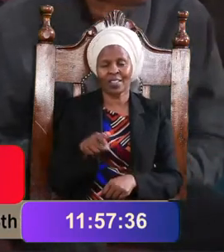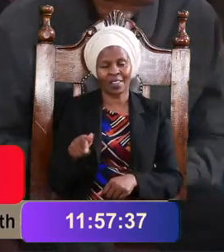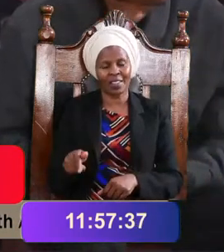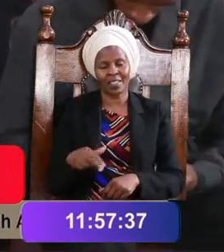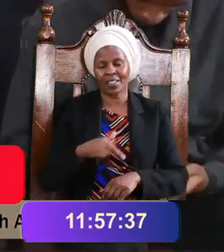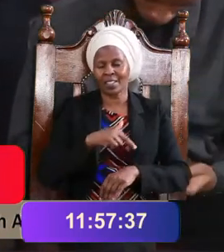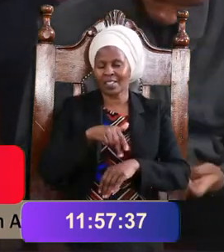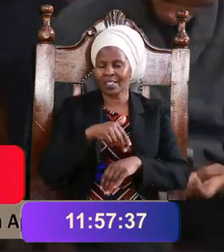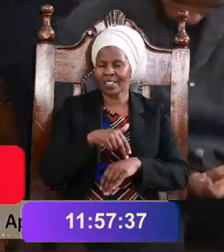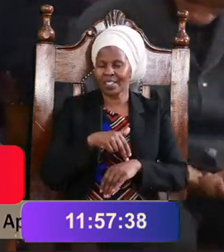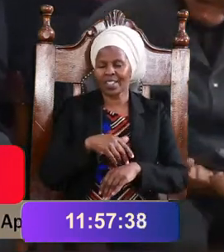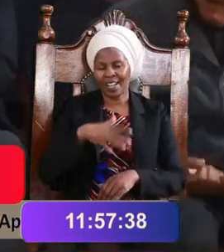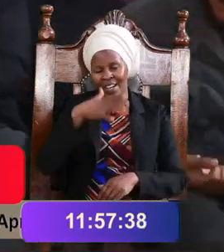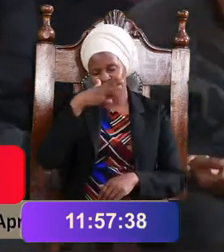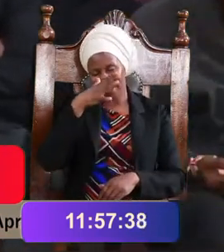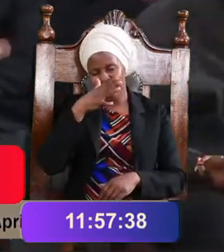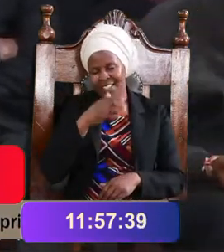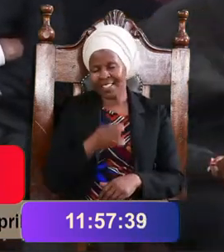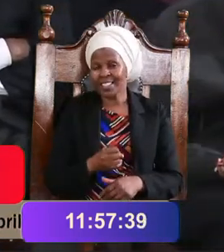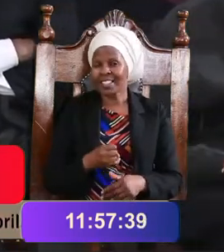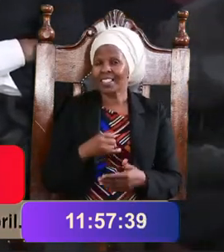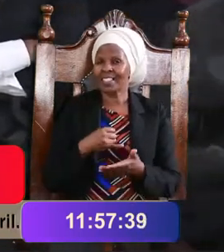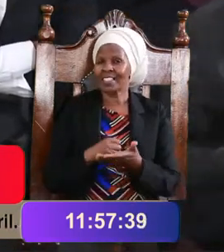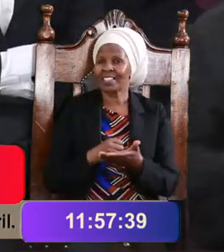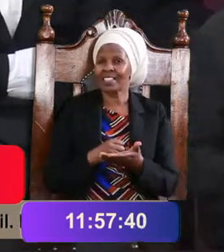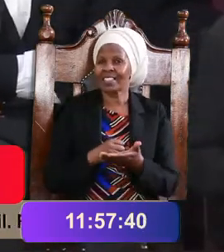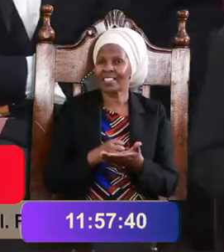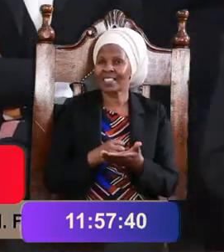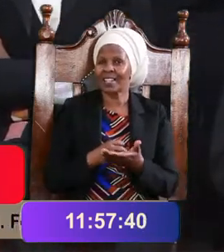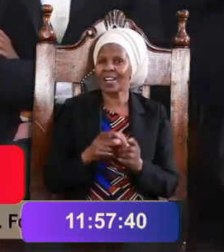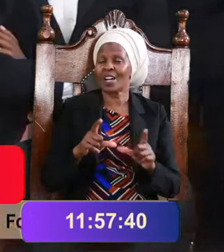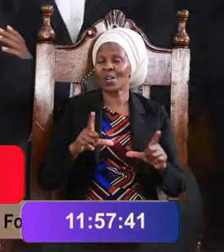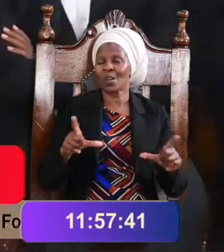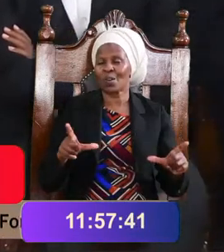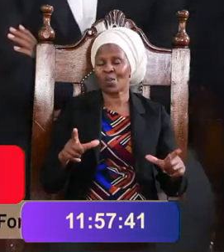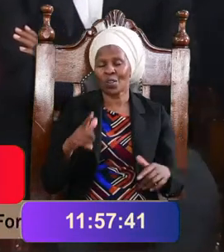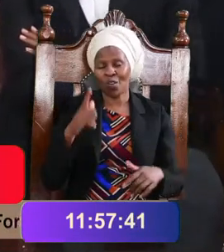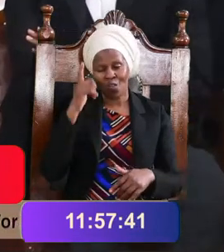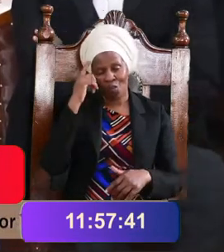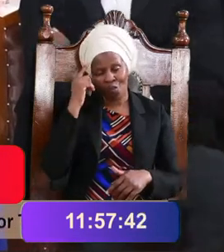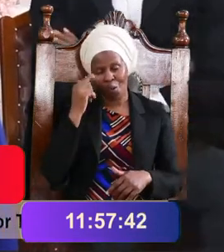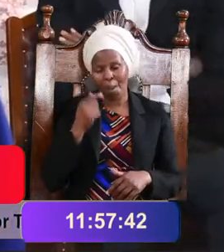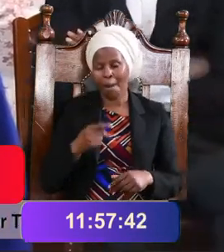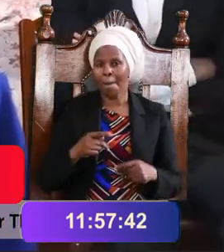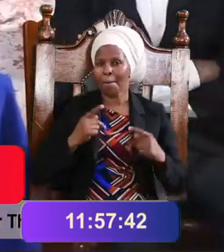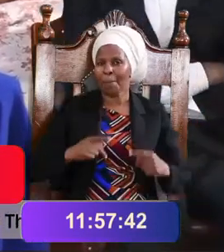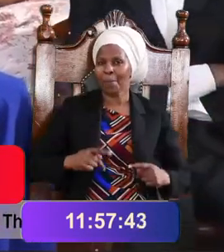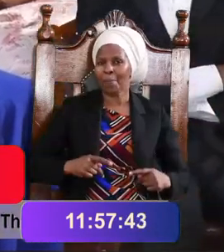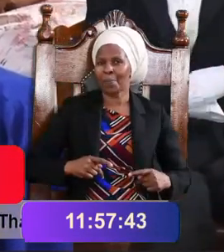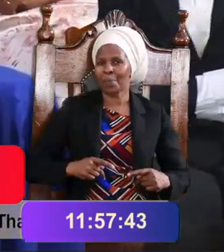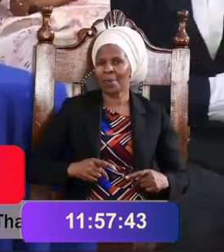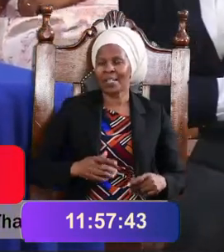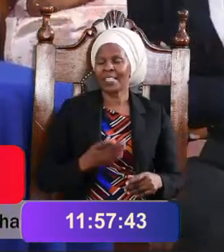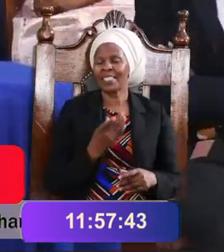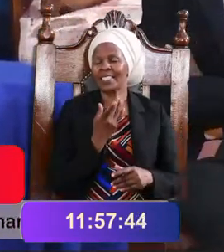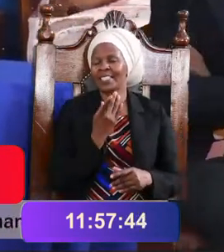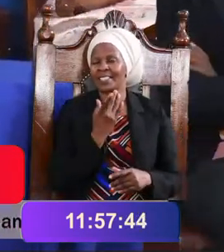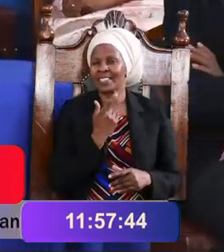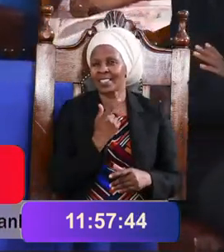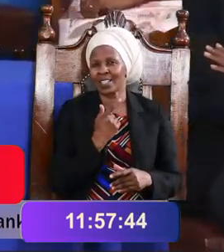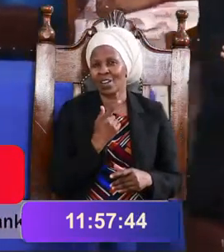kuwa uongo umekuwa kwetu kama lugha ya mama. Na sauti ya tamaa ya uongozi pia ni